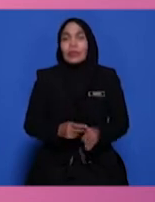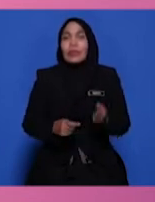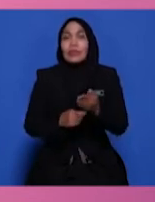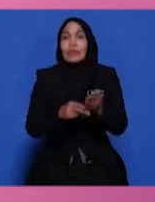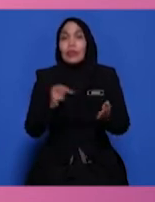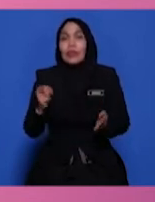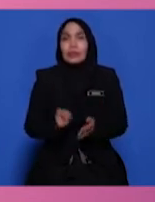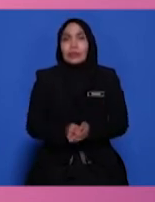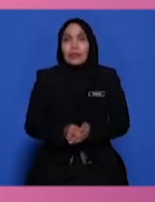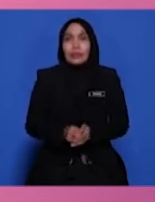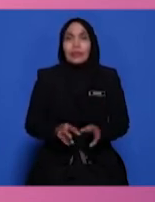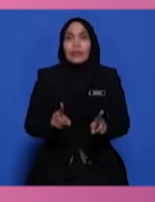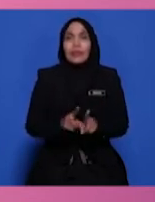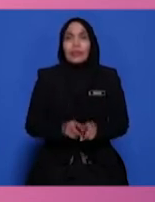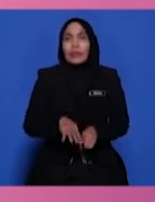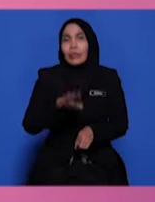sama dengan